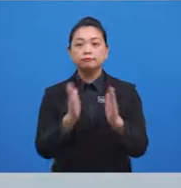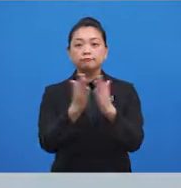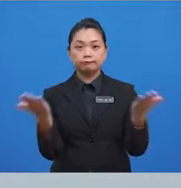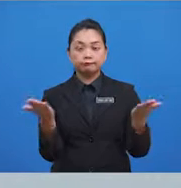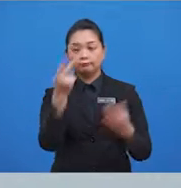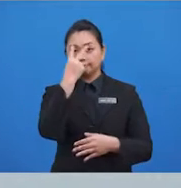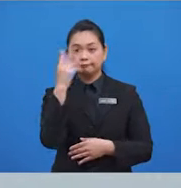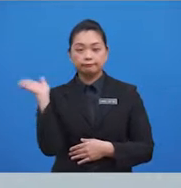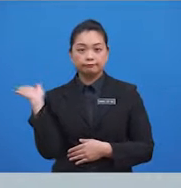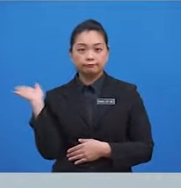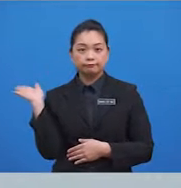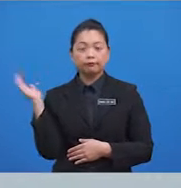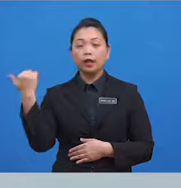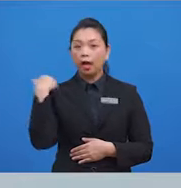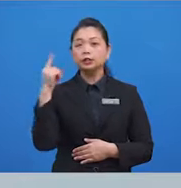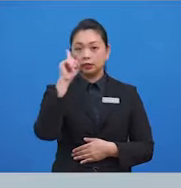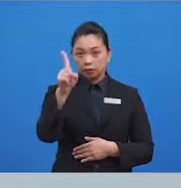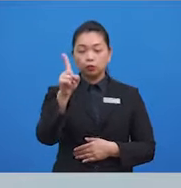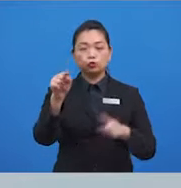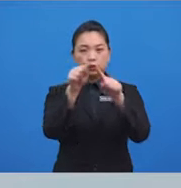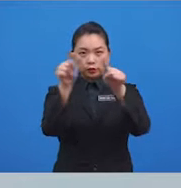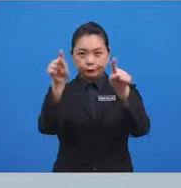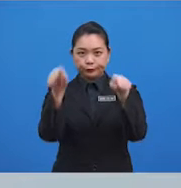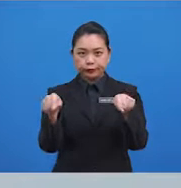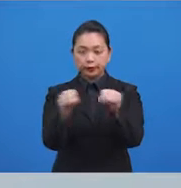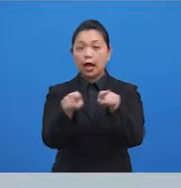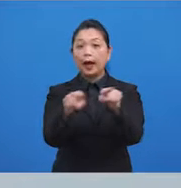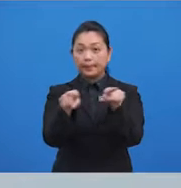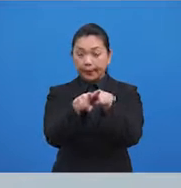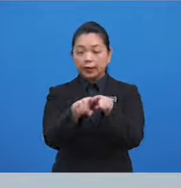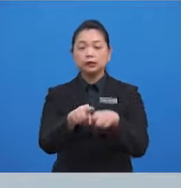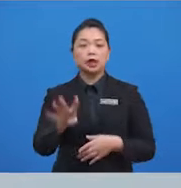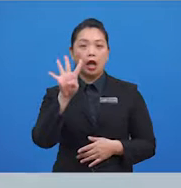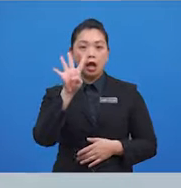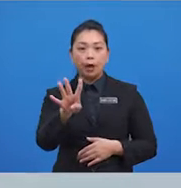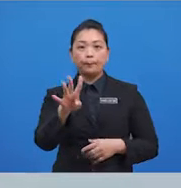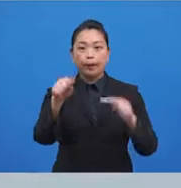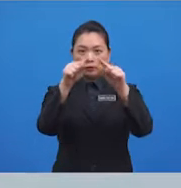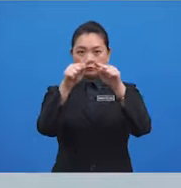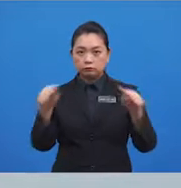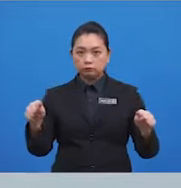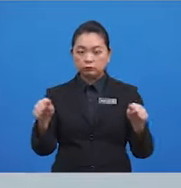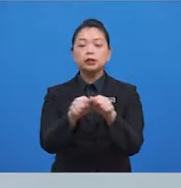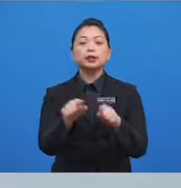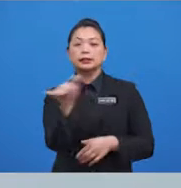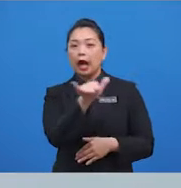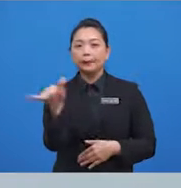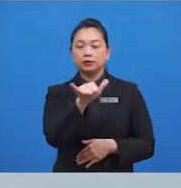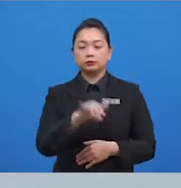Bentangannya mempunyai 1 permukaan segi 4 sama dan 4 permukaan segi 3 yang sama.